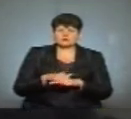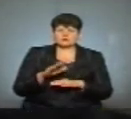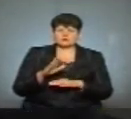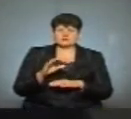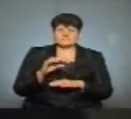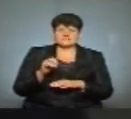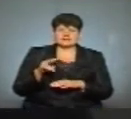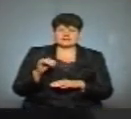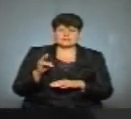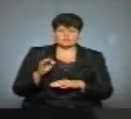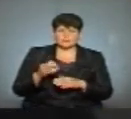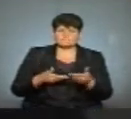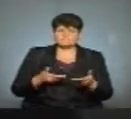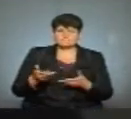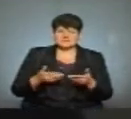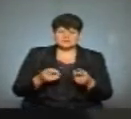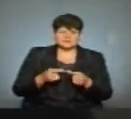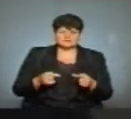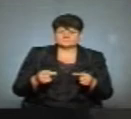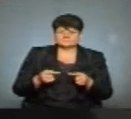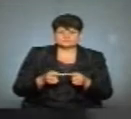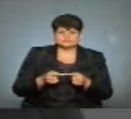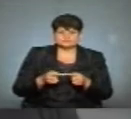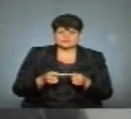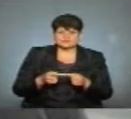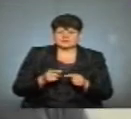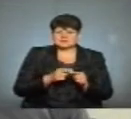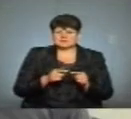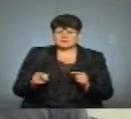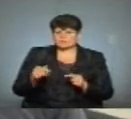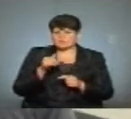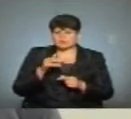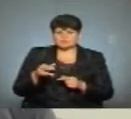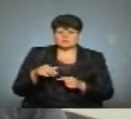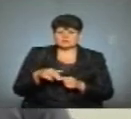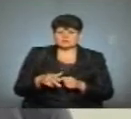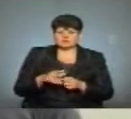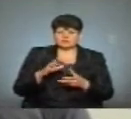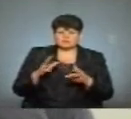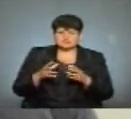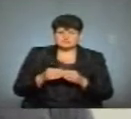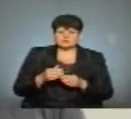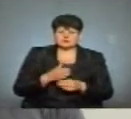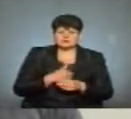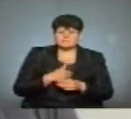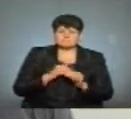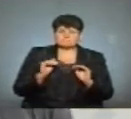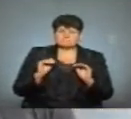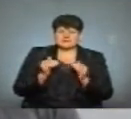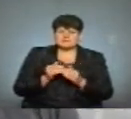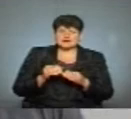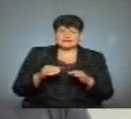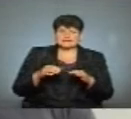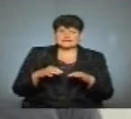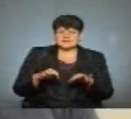Великого, тобто пішки я однозначно весь цей період не могла, тому що, ну, в принципі, хоча б мінімальний